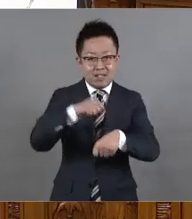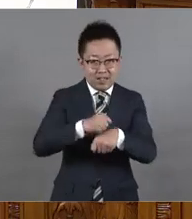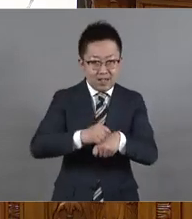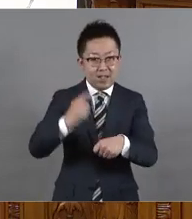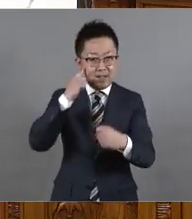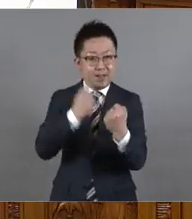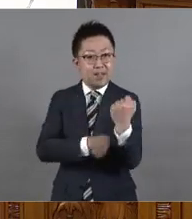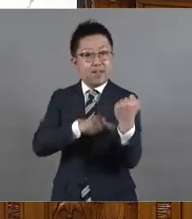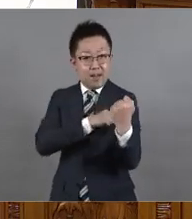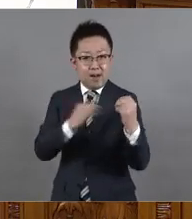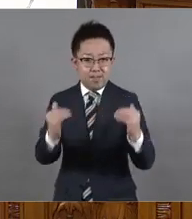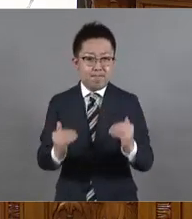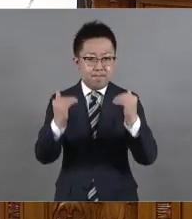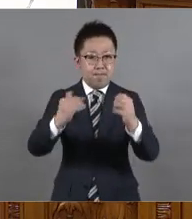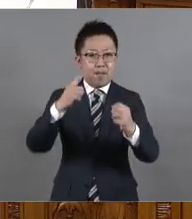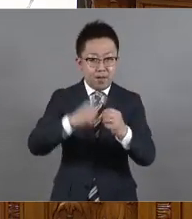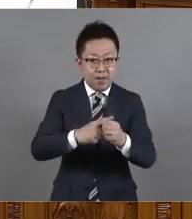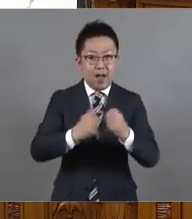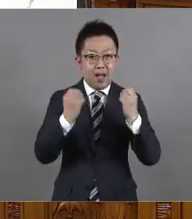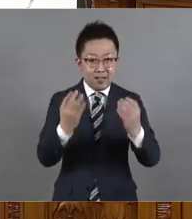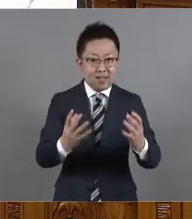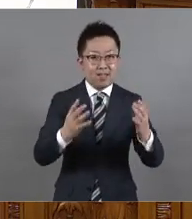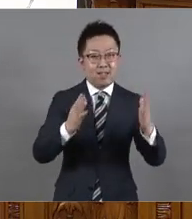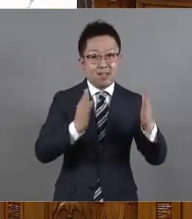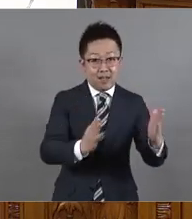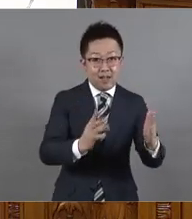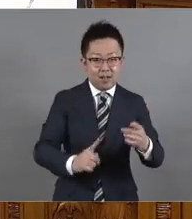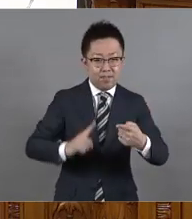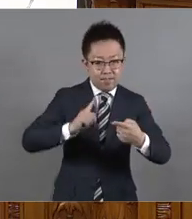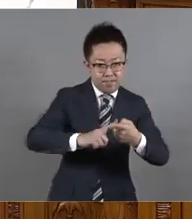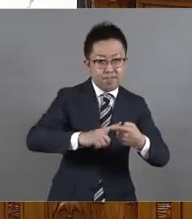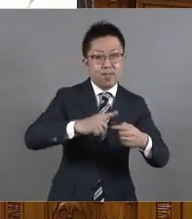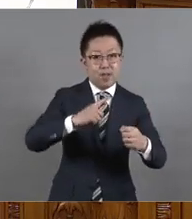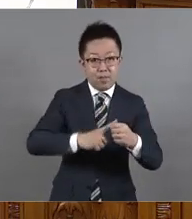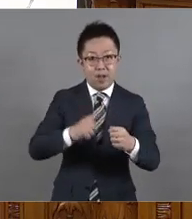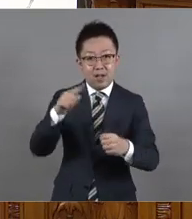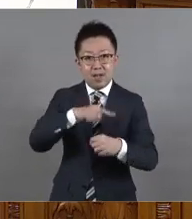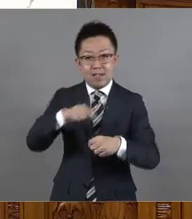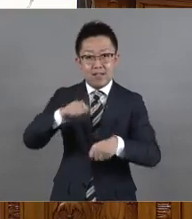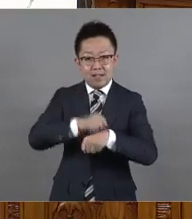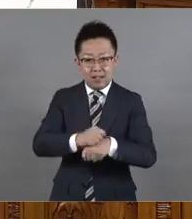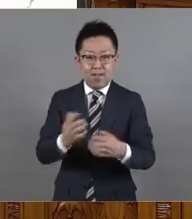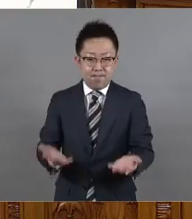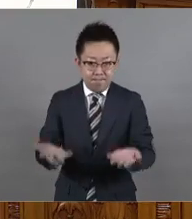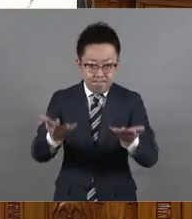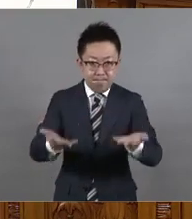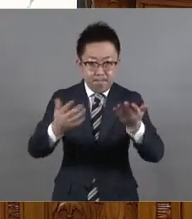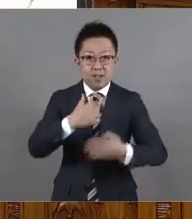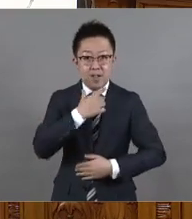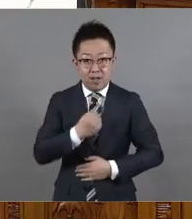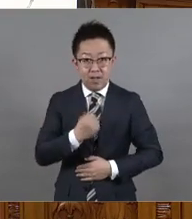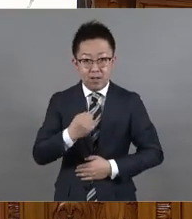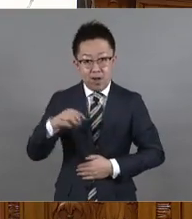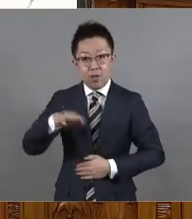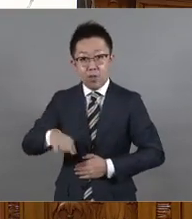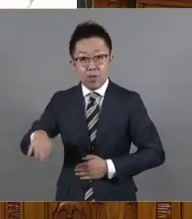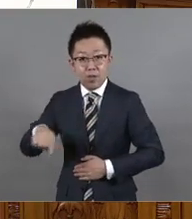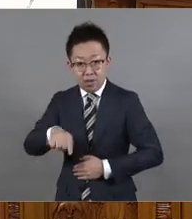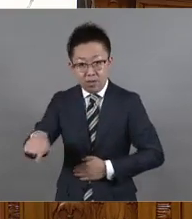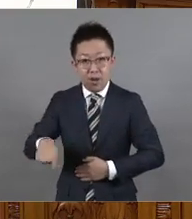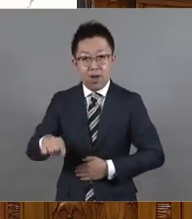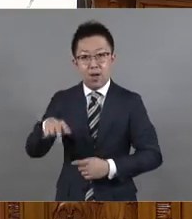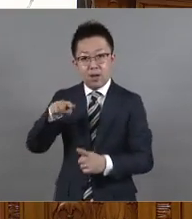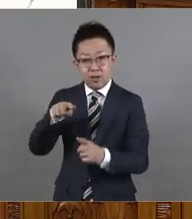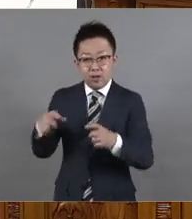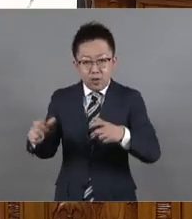引き出し新たな時代に適応したイノベーションを生む人材の育成に取り組みます子供たちには少人数